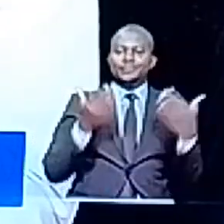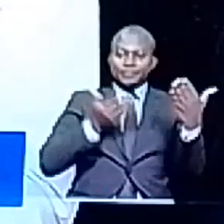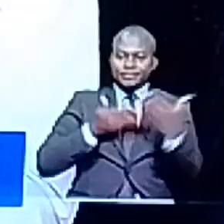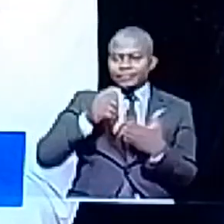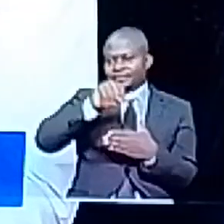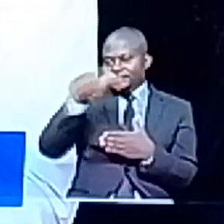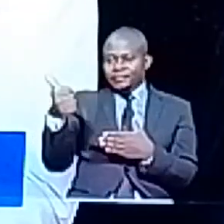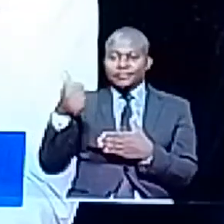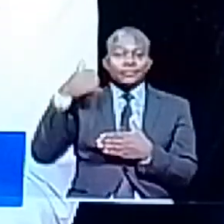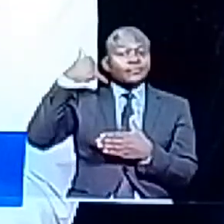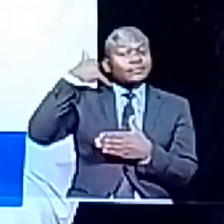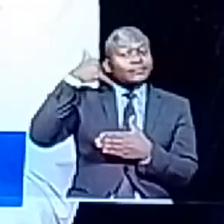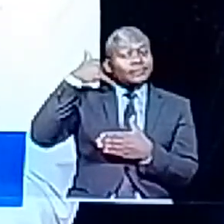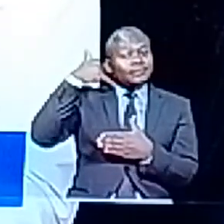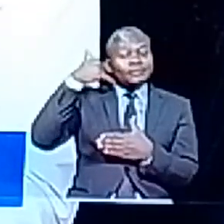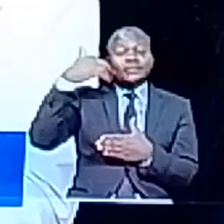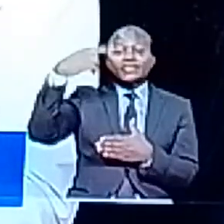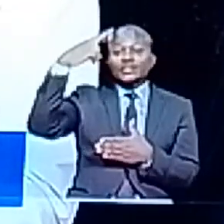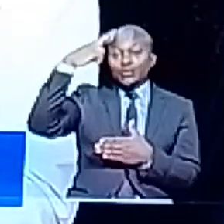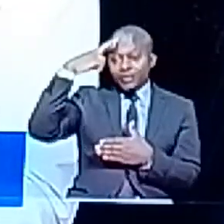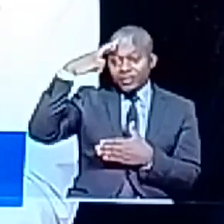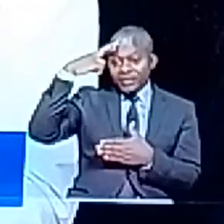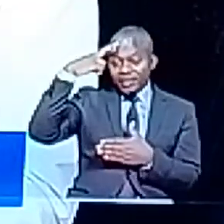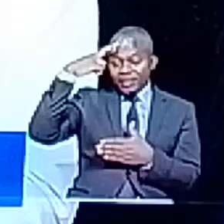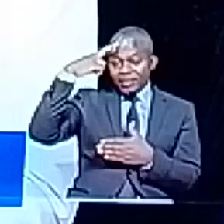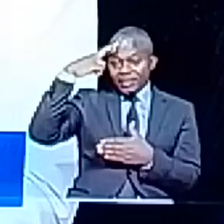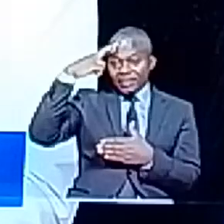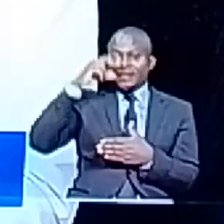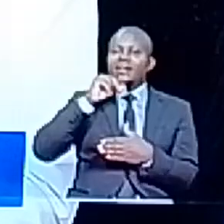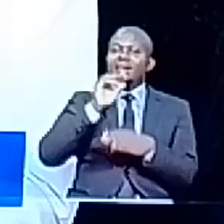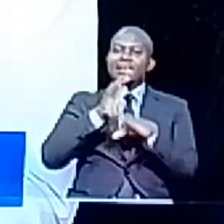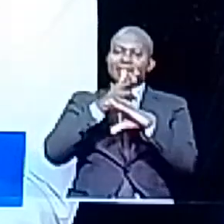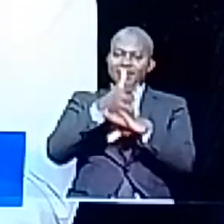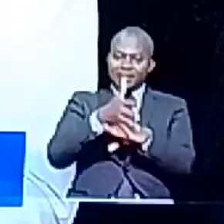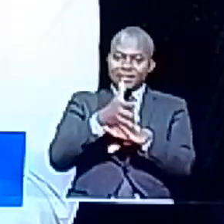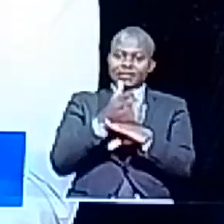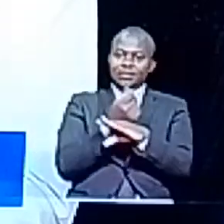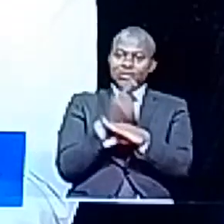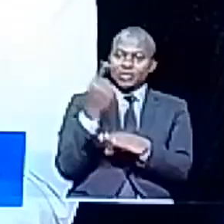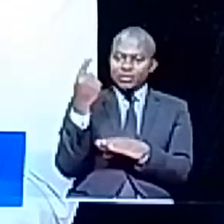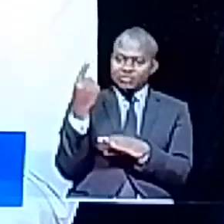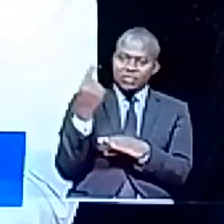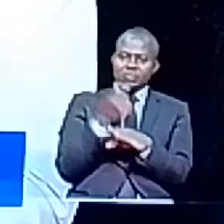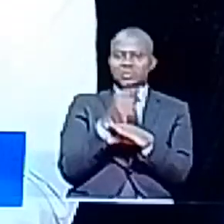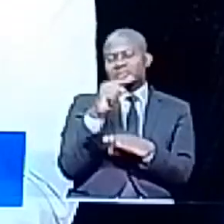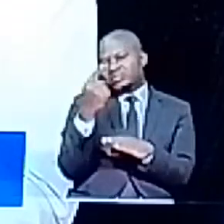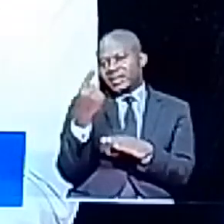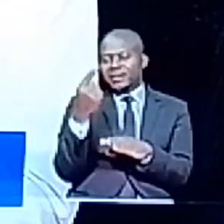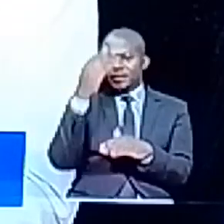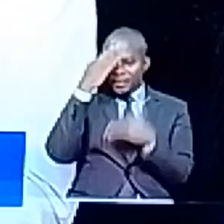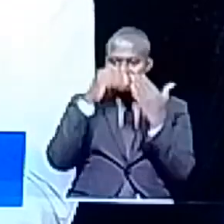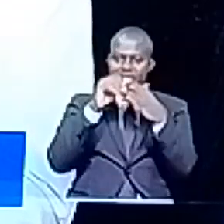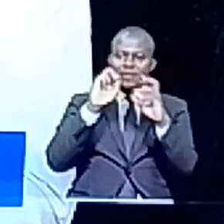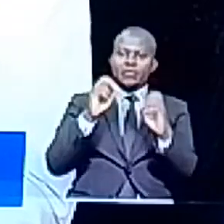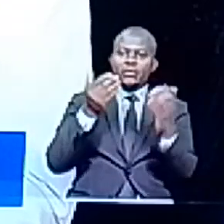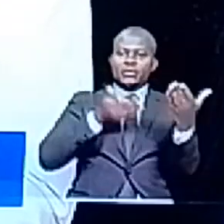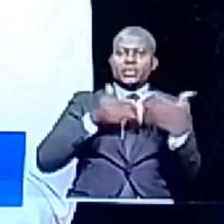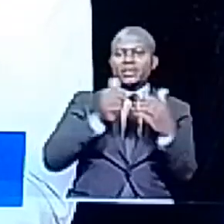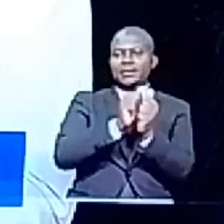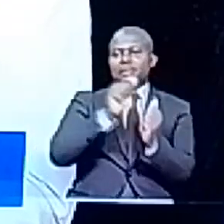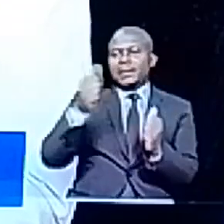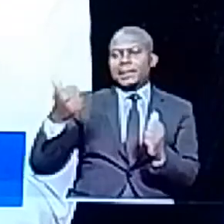telefone tumwibutsa ko atarenza umunota umwe n'igice kugira ngo twakire n'abandi